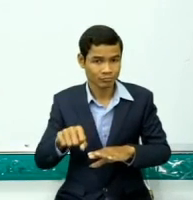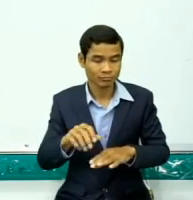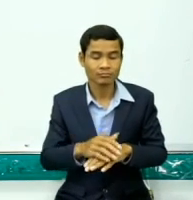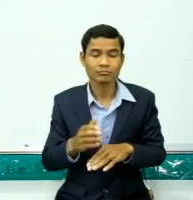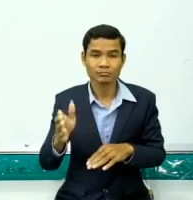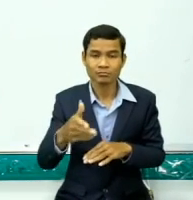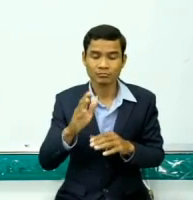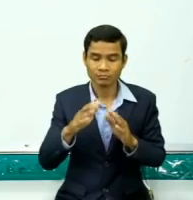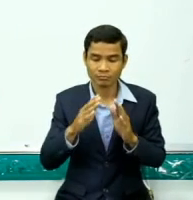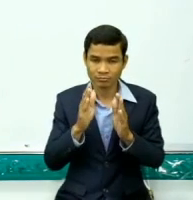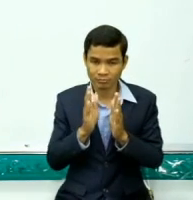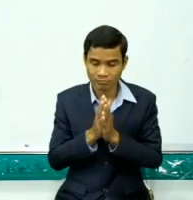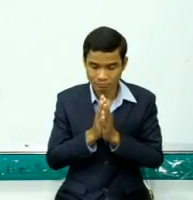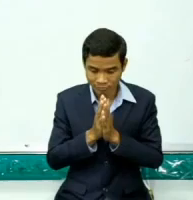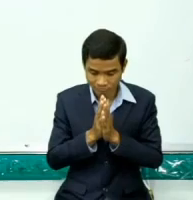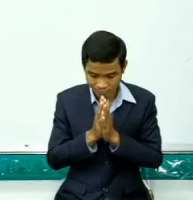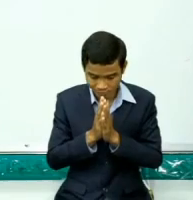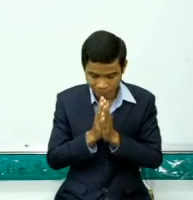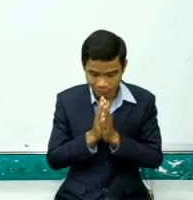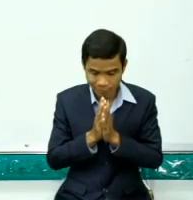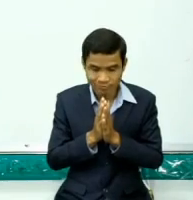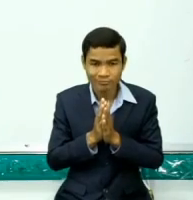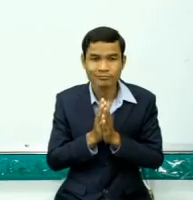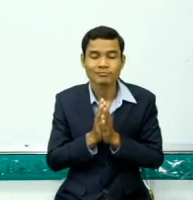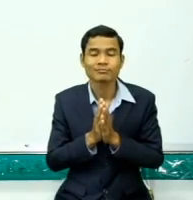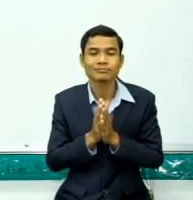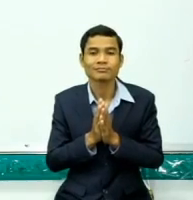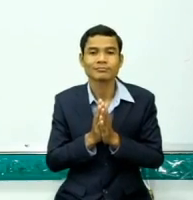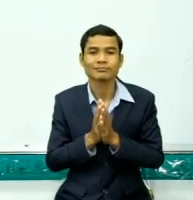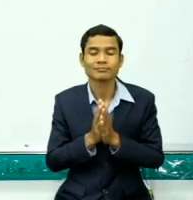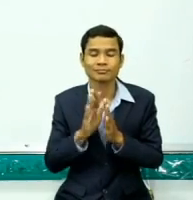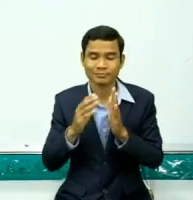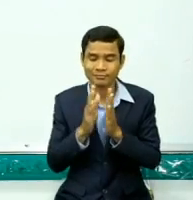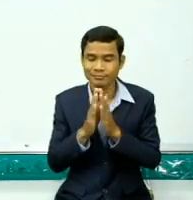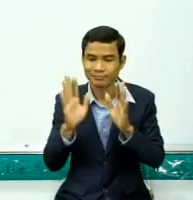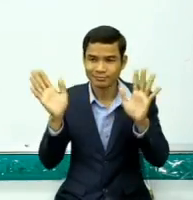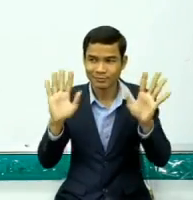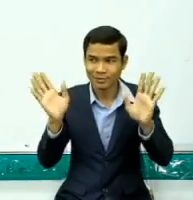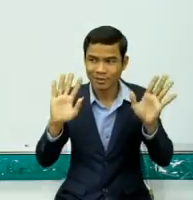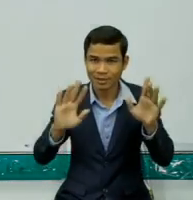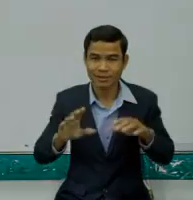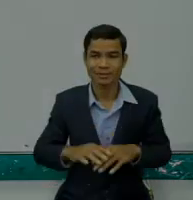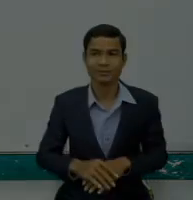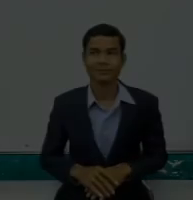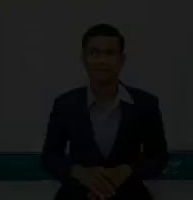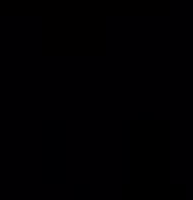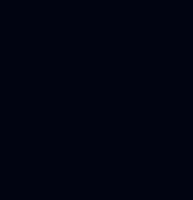ná cha ở con tặng ở khnê cha sống ở con chấm đẹp lia.